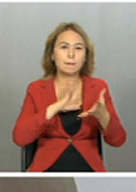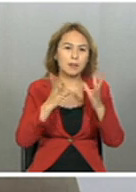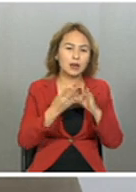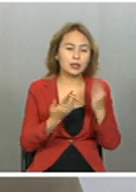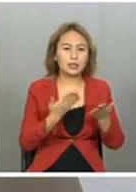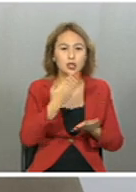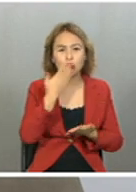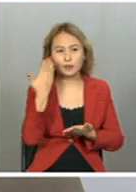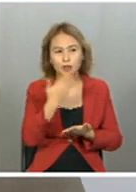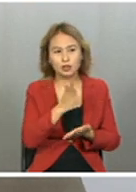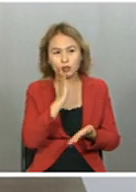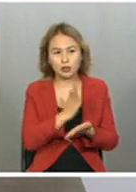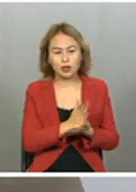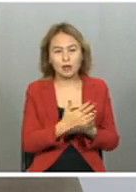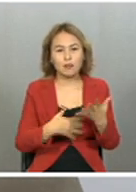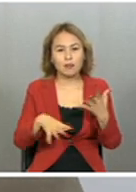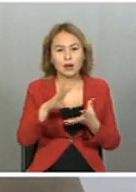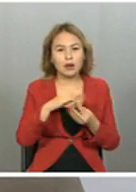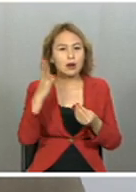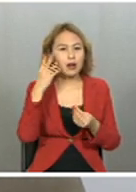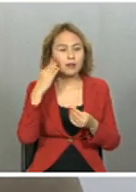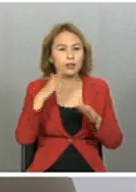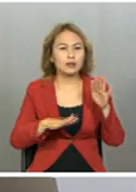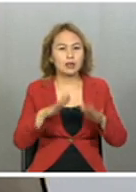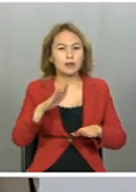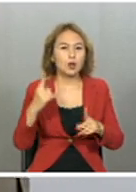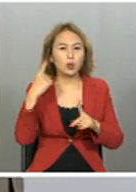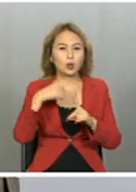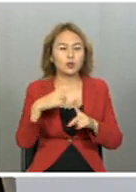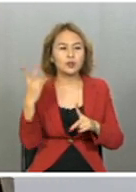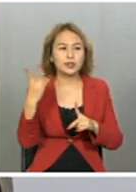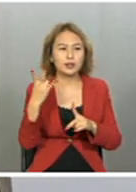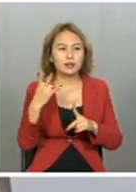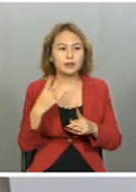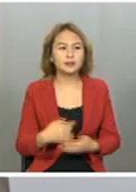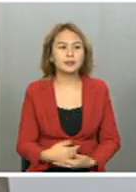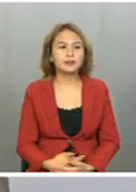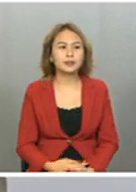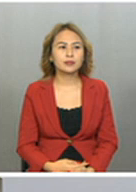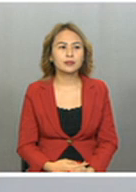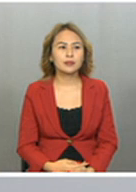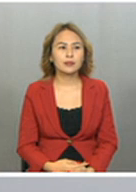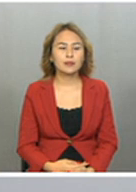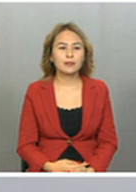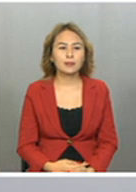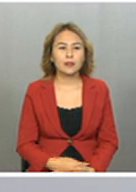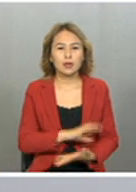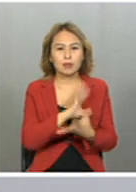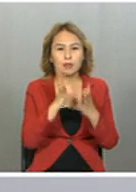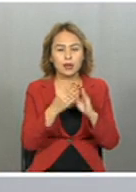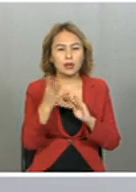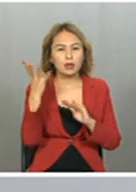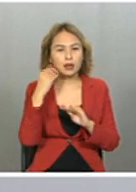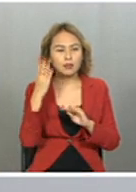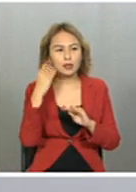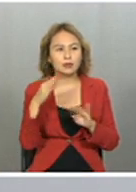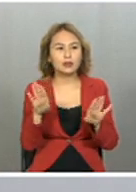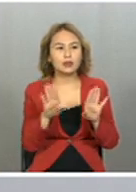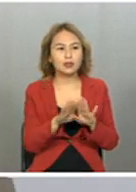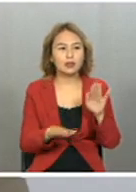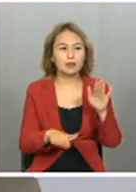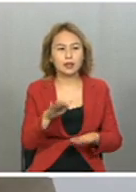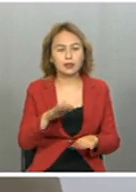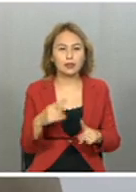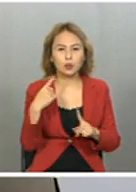біз барлық алманың салмағын қосуымыз керек. Жақсы. Демек, біз барлық алманың салмақтарын